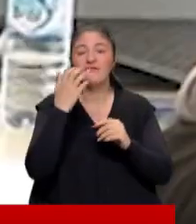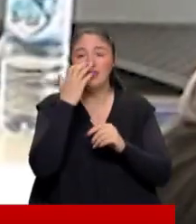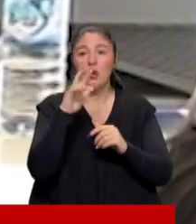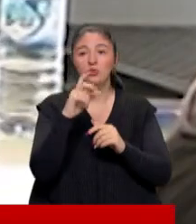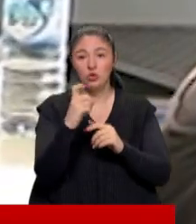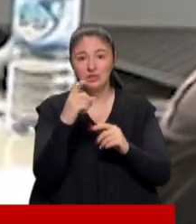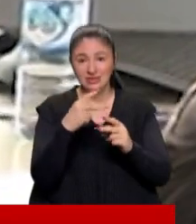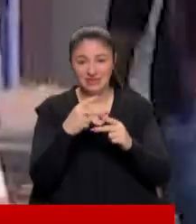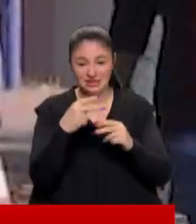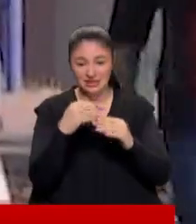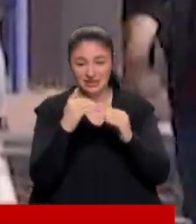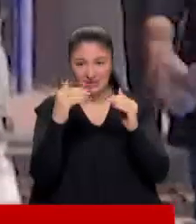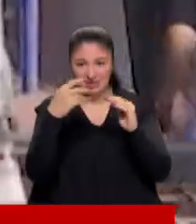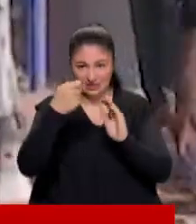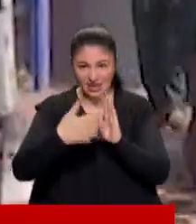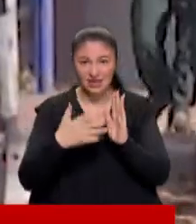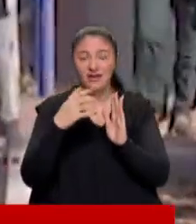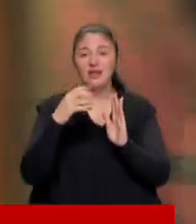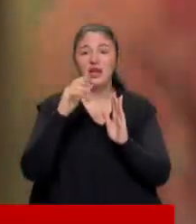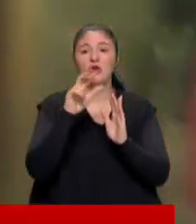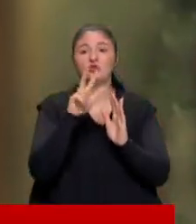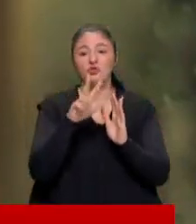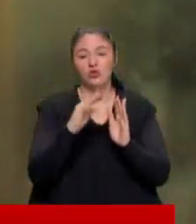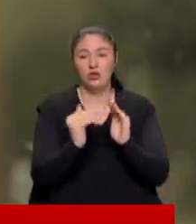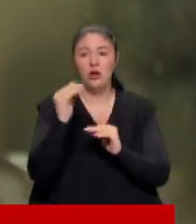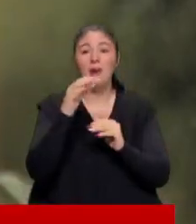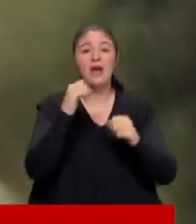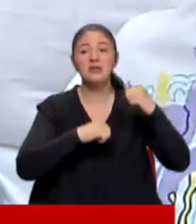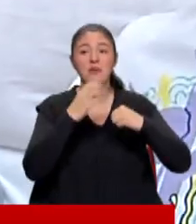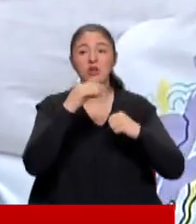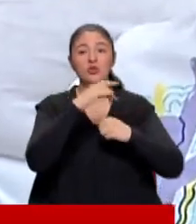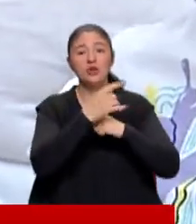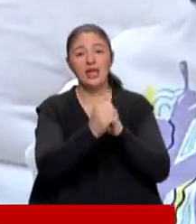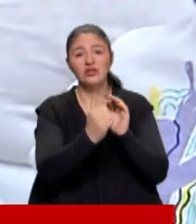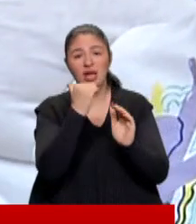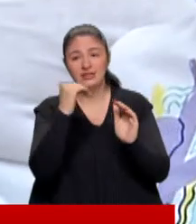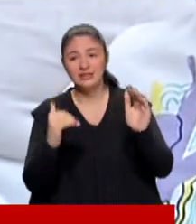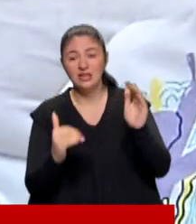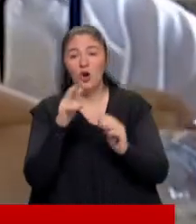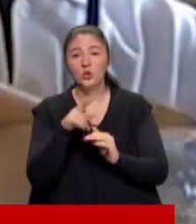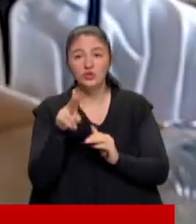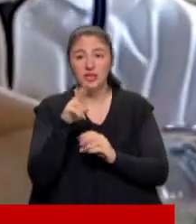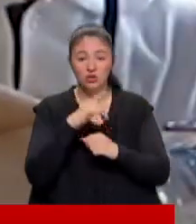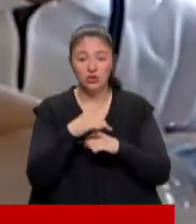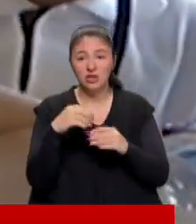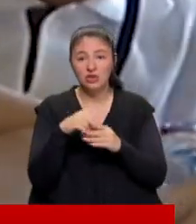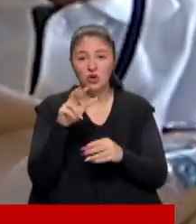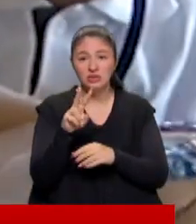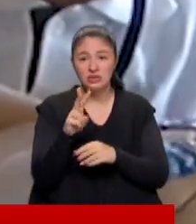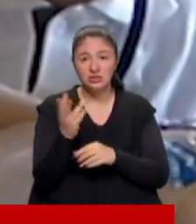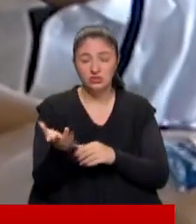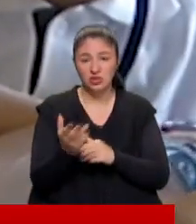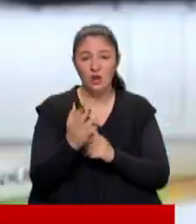sıradan 34.lüğe yükselse de Türkiye rekabet ettiği OECD ülkelerinin gerisinde. 37 ülke içinde